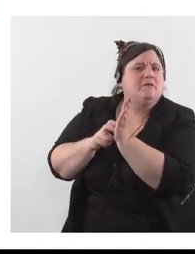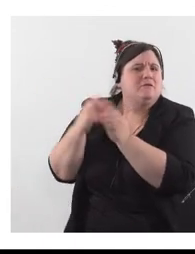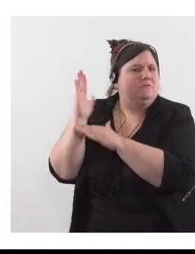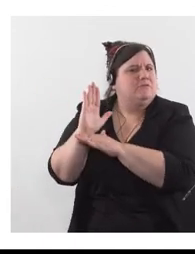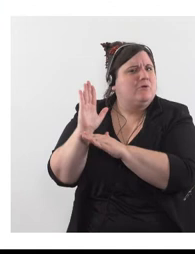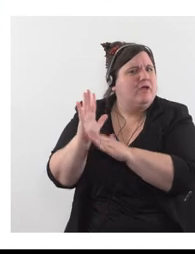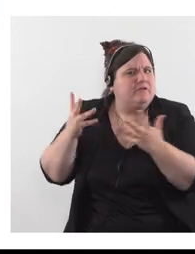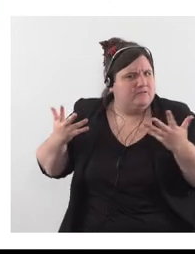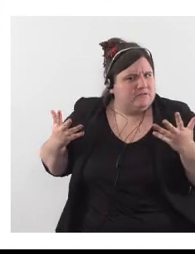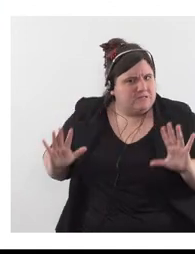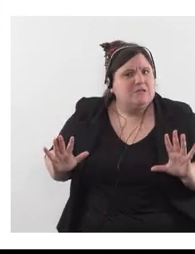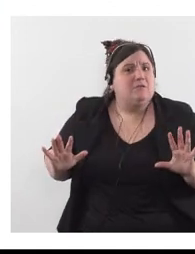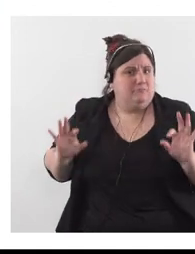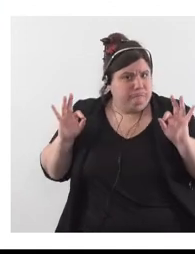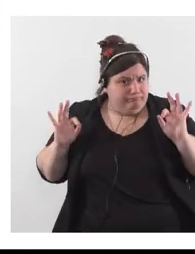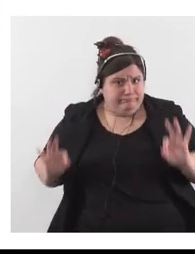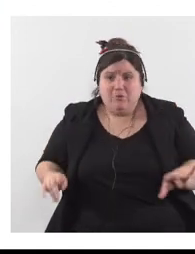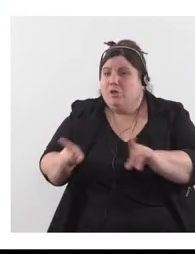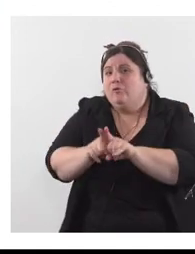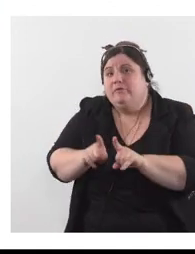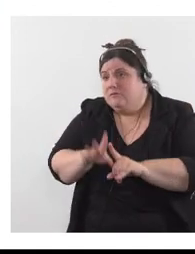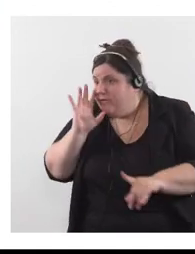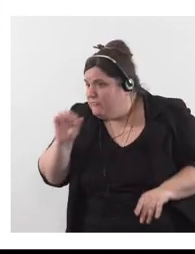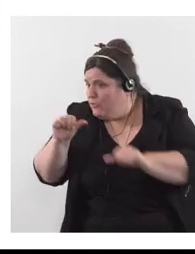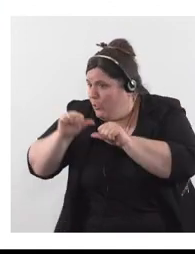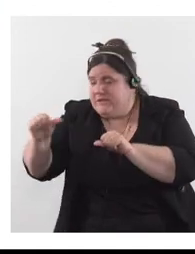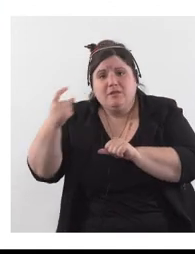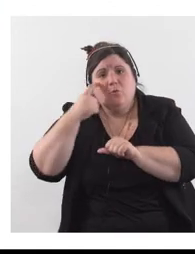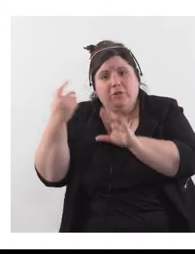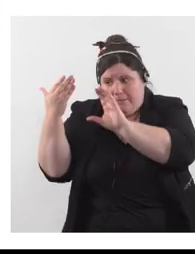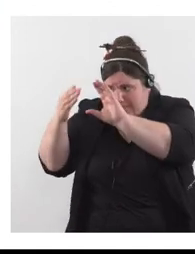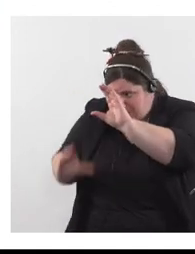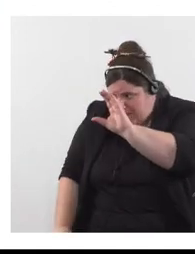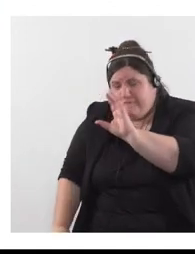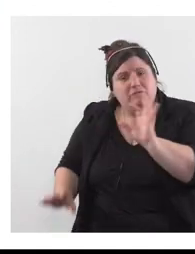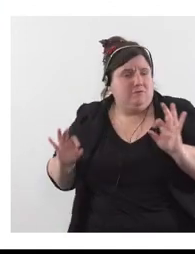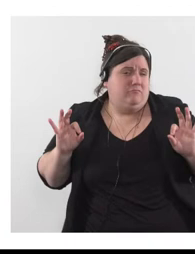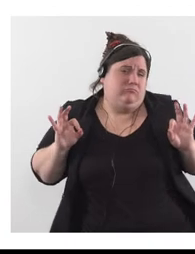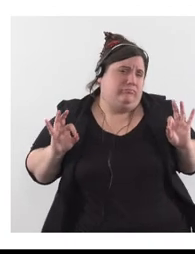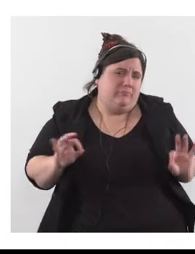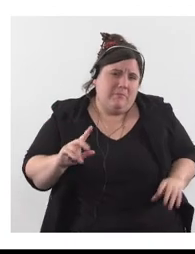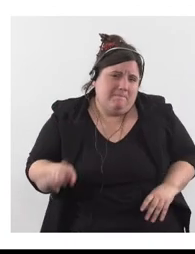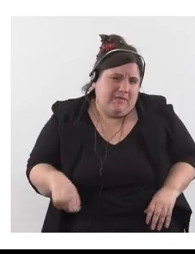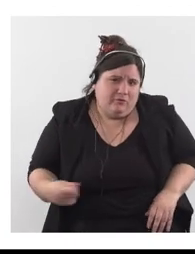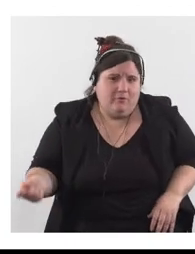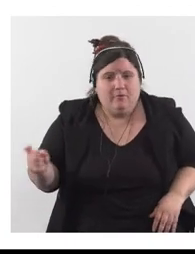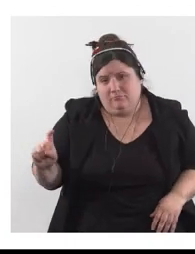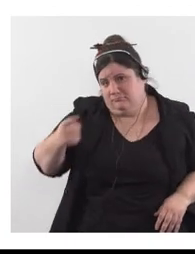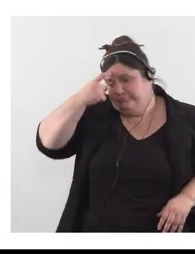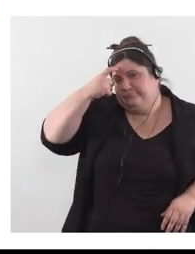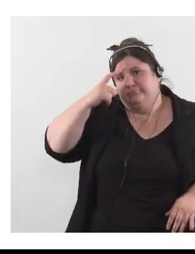nous sommes bien sûr conscients, nous ne voyons que le haut de